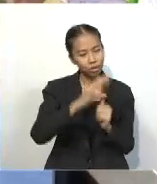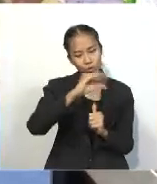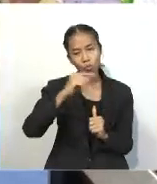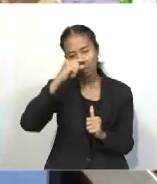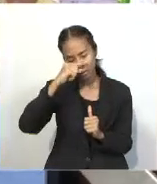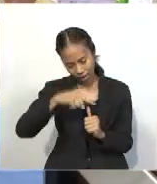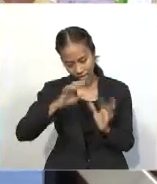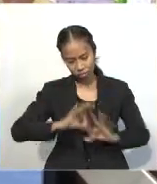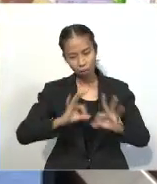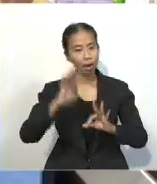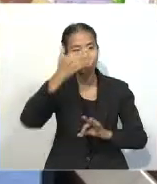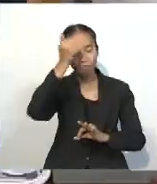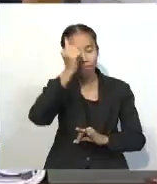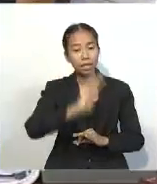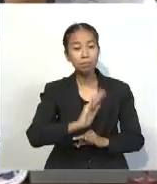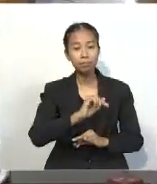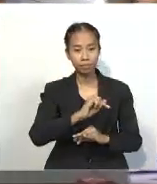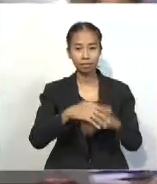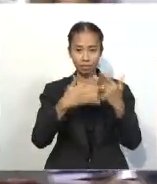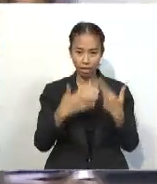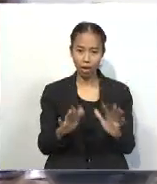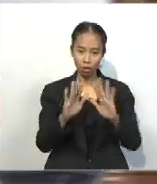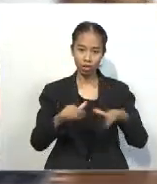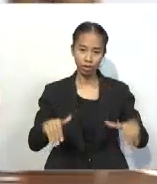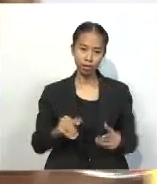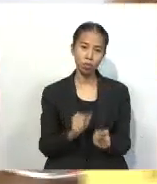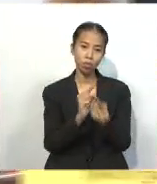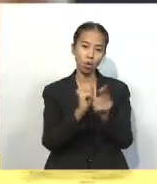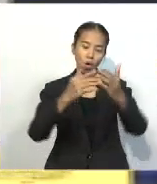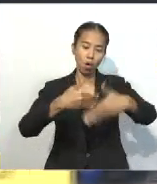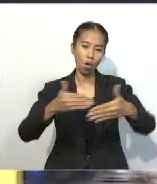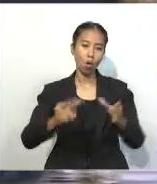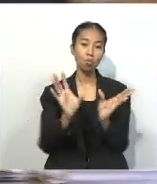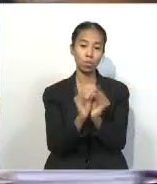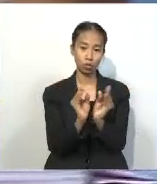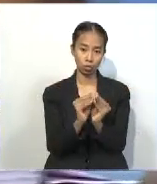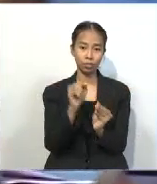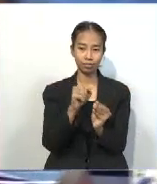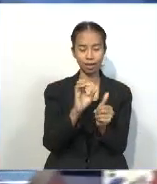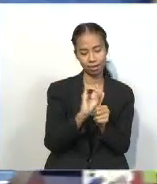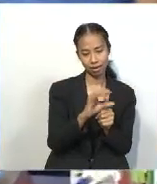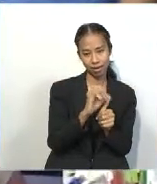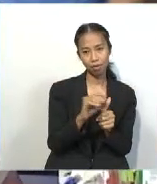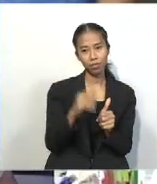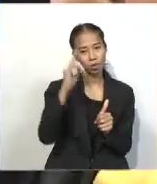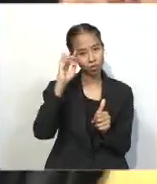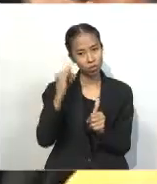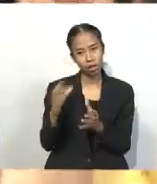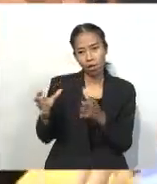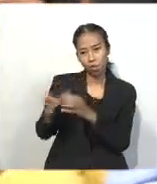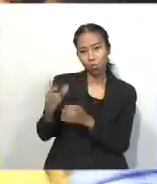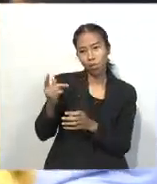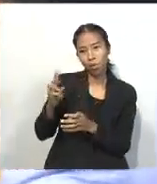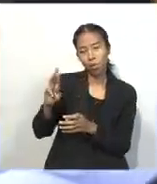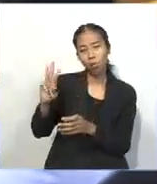าษาของชาติจากนั้นนายกรัฐมนตรีได้นำเด็กๆเยี่ยมชมห้องประชุมคณะรัฐมนตรีพร้อมแนะนำให้รู้จักกับคณะรัฐมนตรี